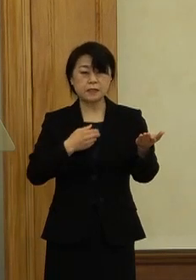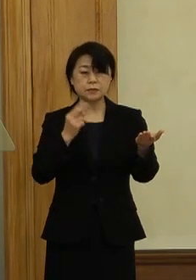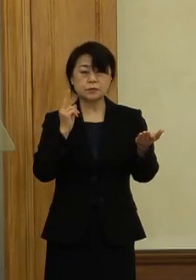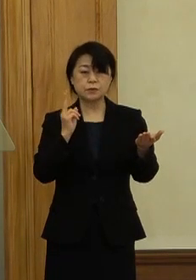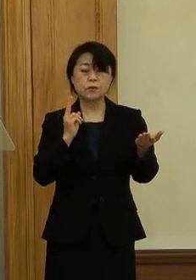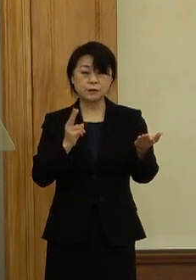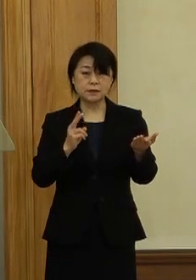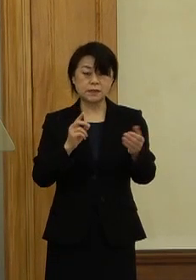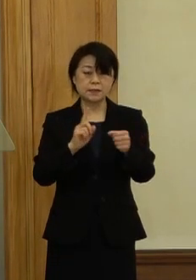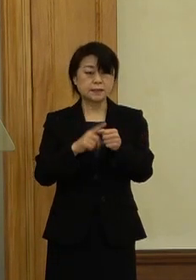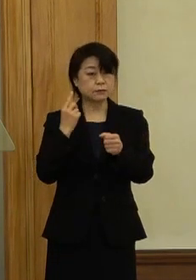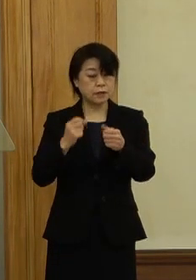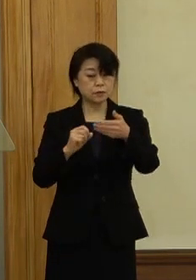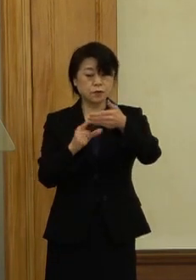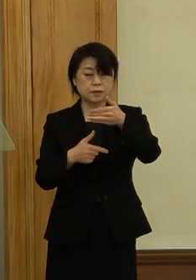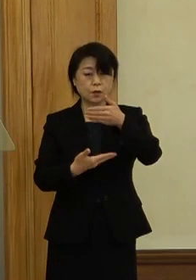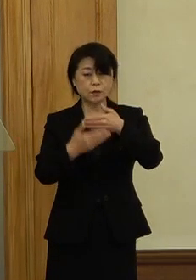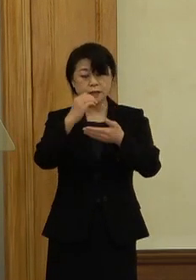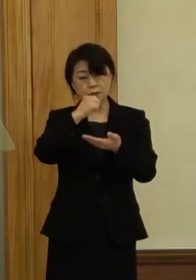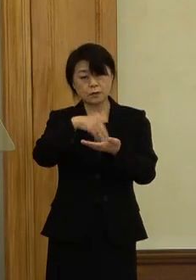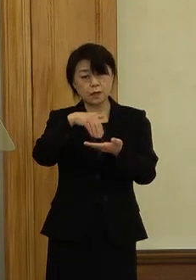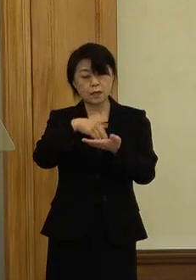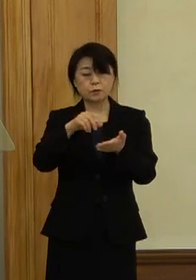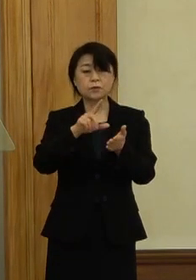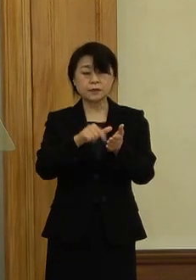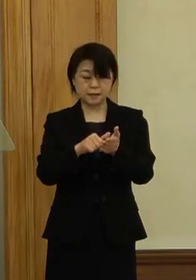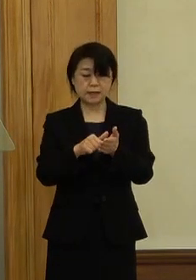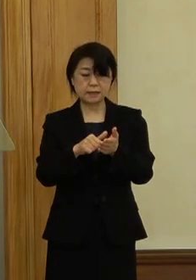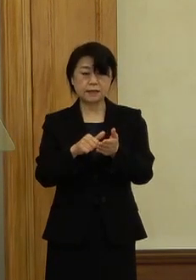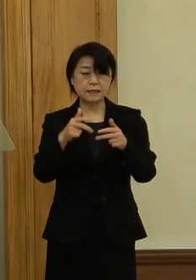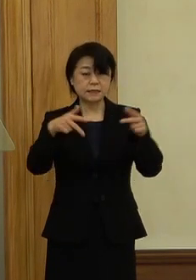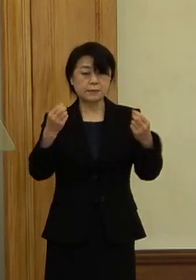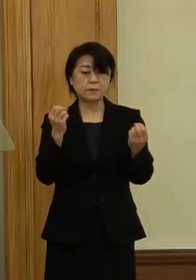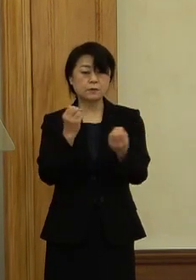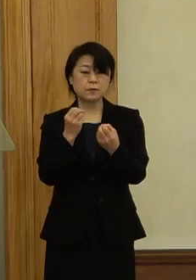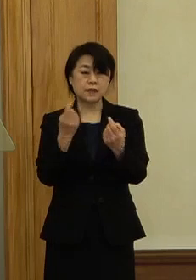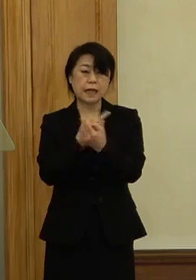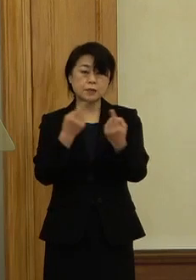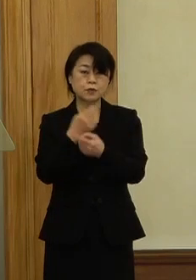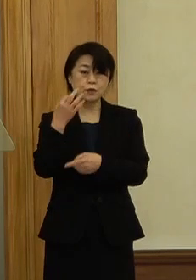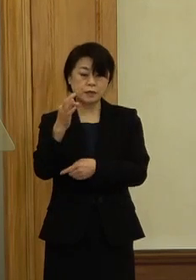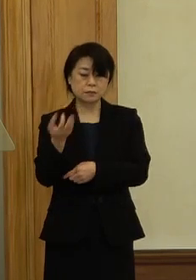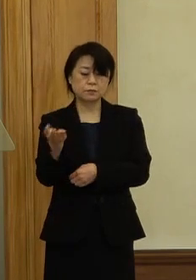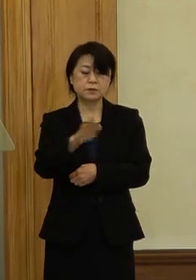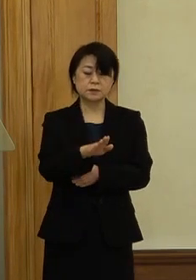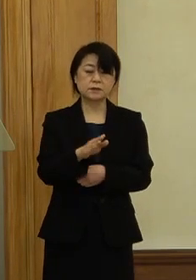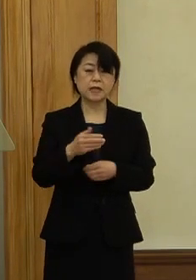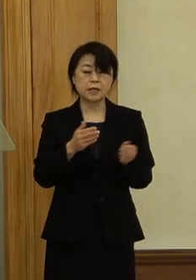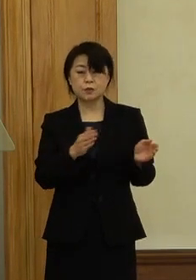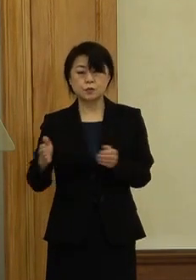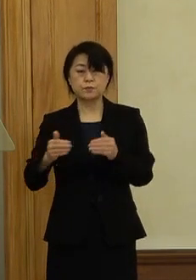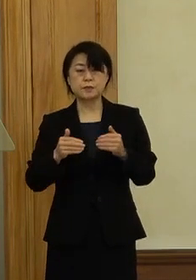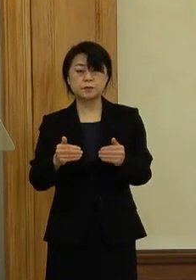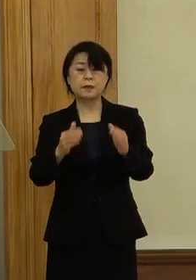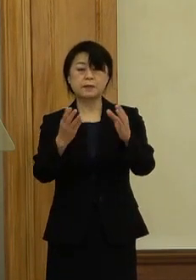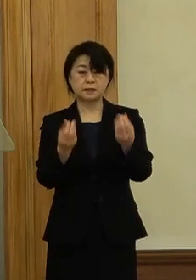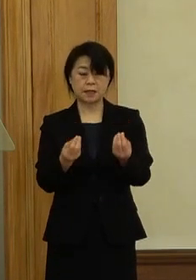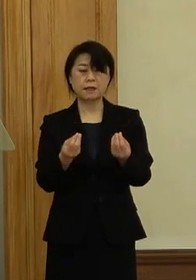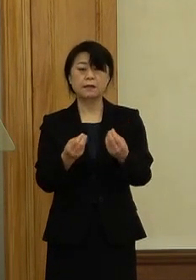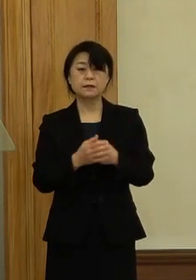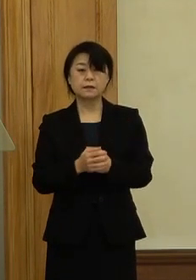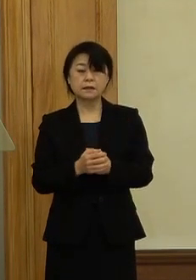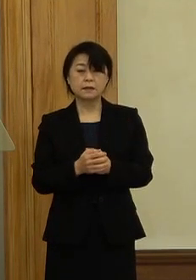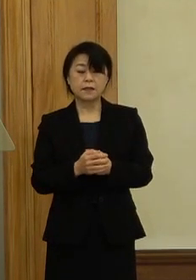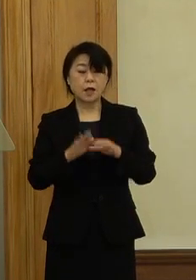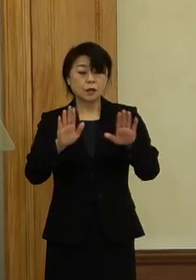年の9月補正でシステム改修費を措置しまして準備を進めてきたところです。この新しい機能は本